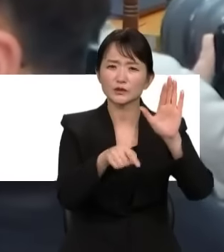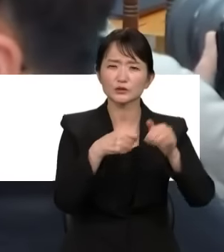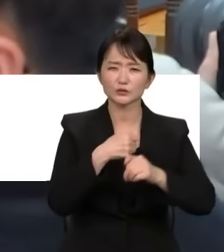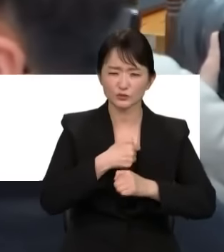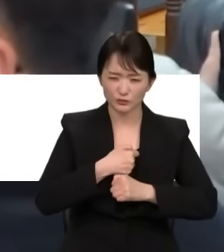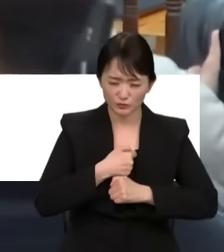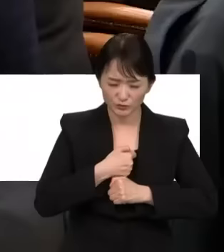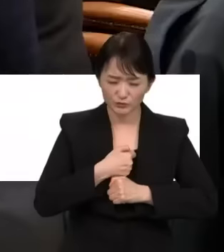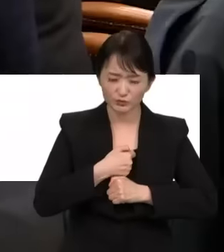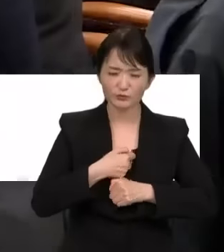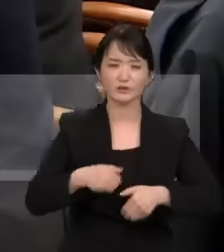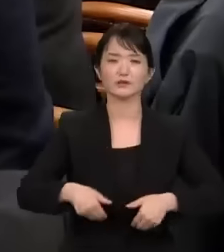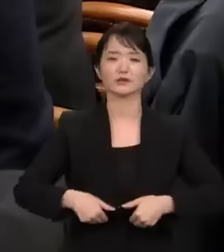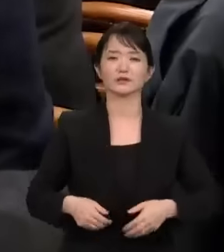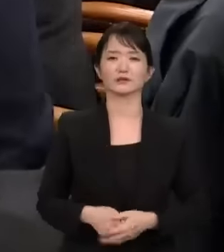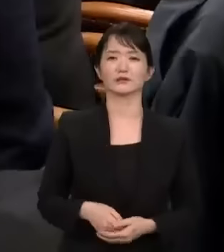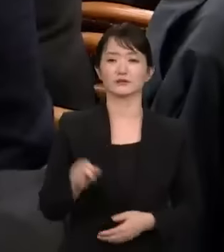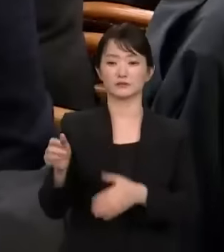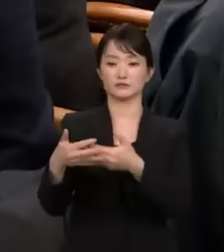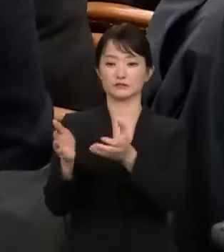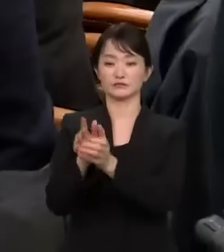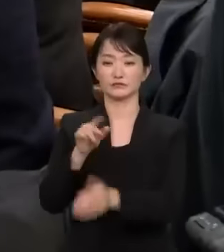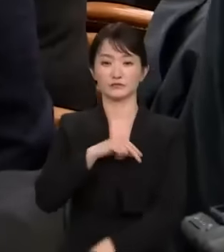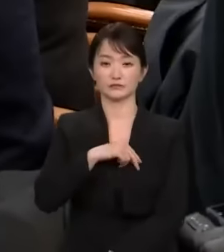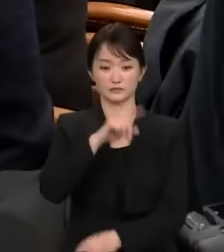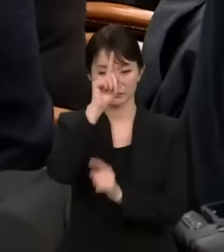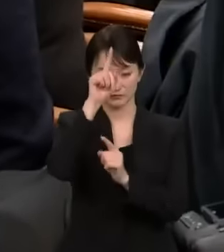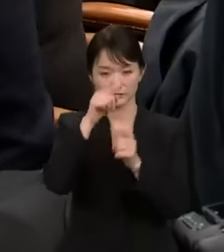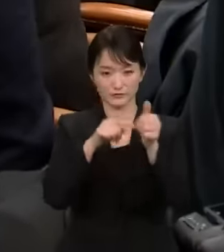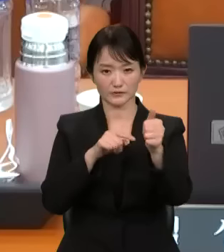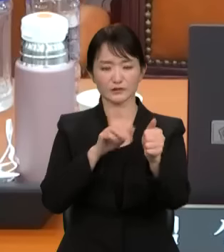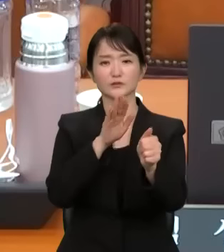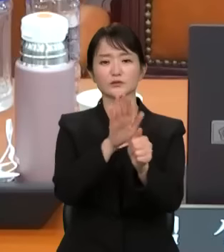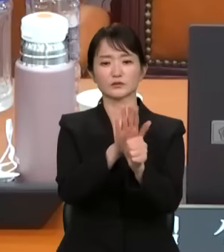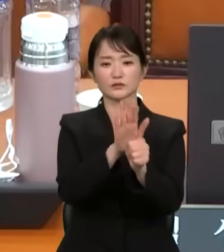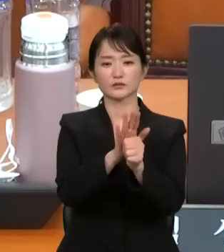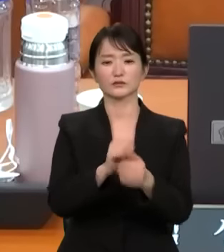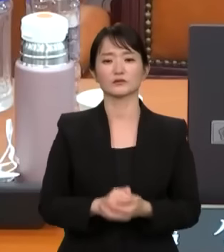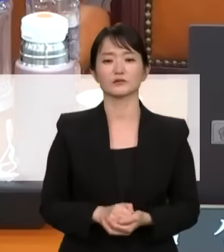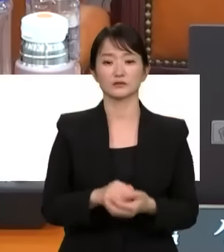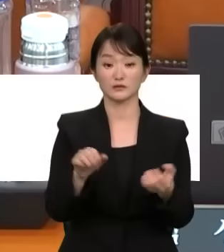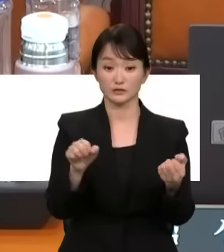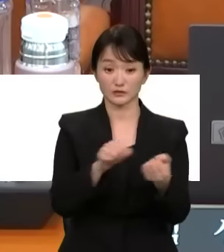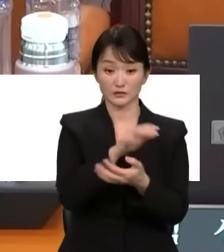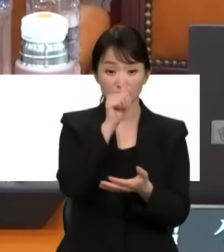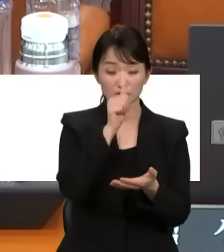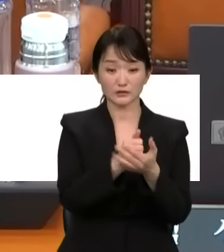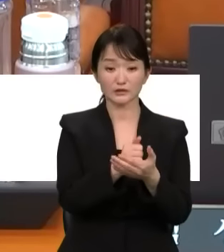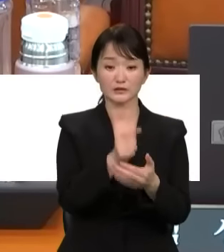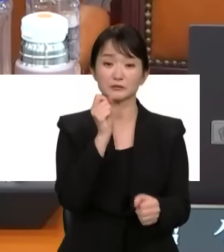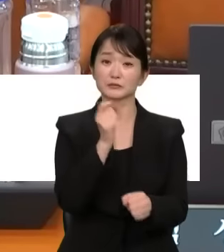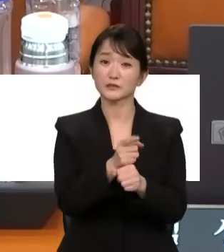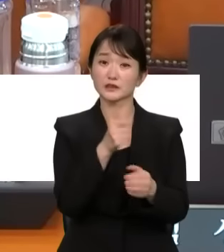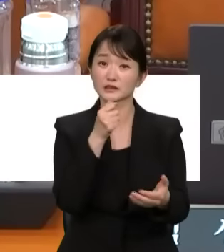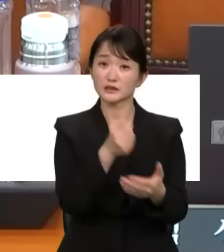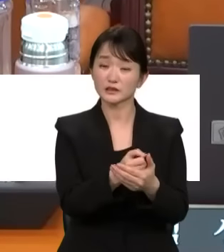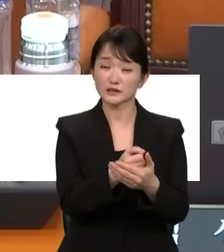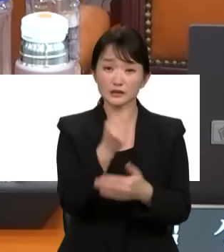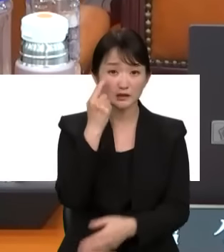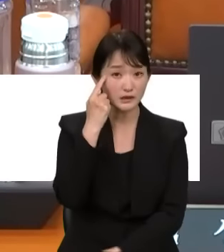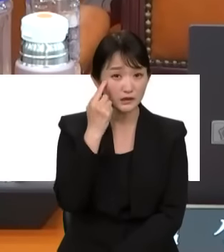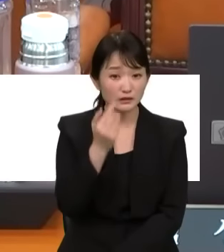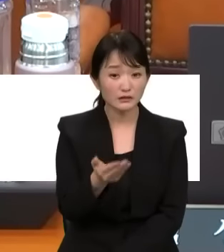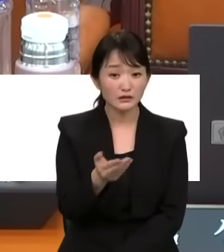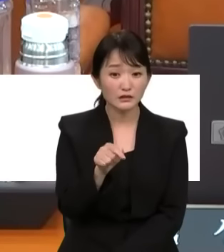기 합니다 여당 의원들도 이장을 거들었고이 내란죄로 미리 규정하고 현한 질의를 한다는